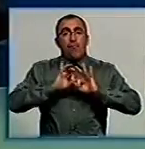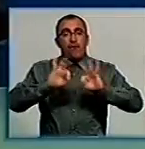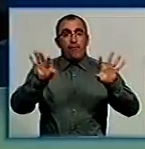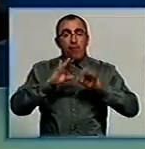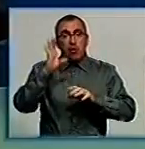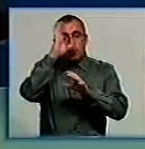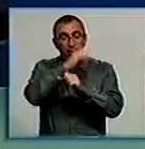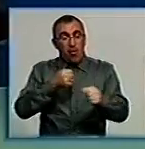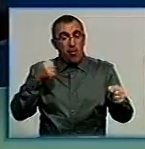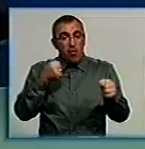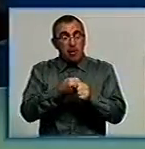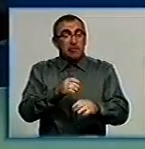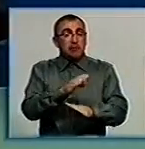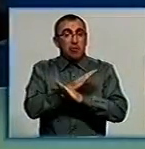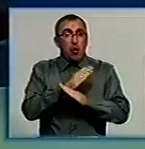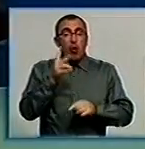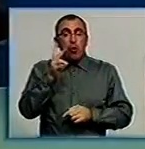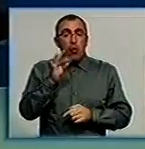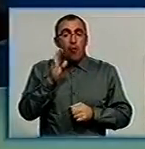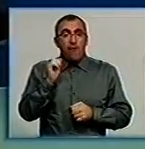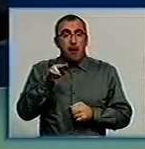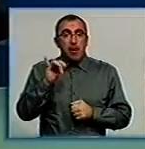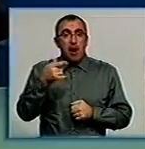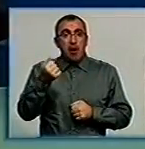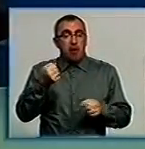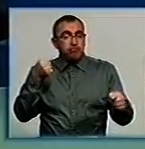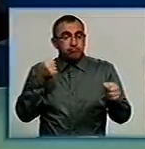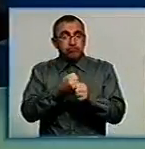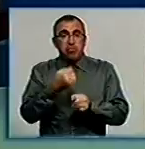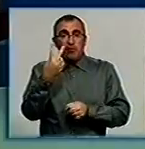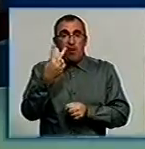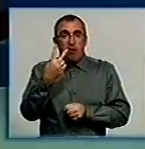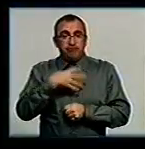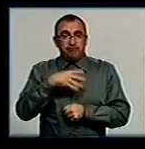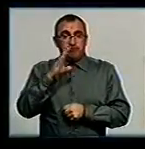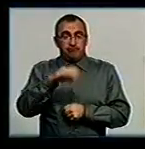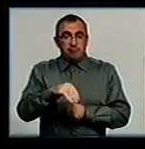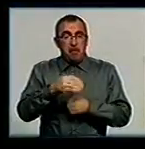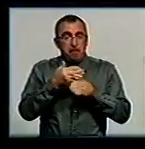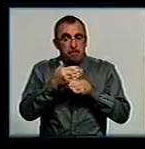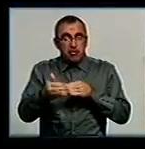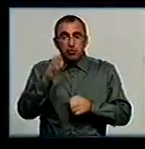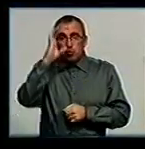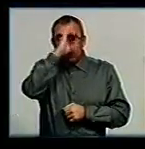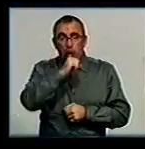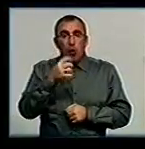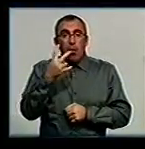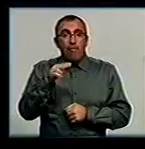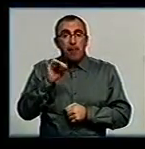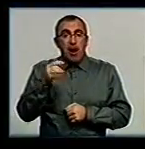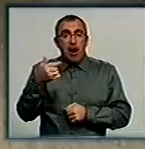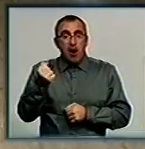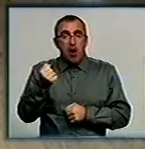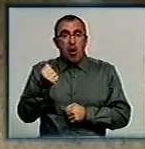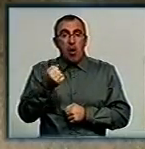Трагічна аварія зі смертельними наслідками. У Новій Празі насмерть розбилися двоє мотоциклістів. Трагедія сталася пізно вночі у селищі Нова Прага Олександрійського